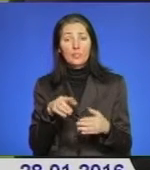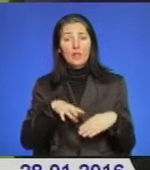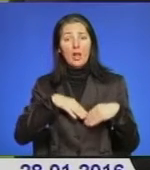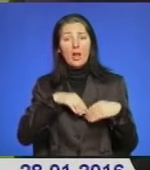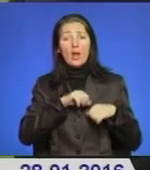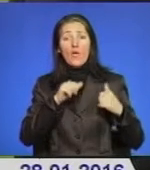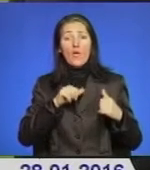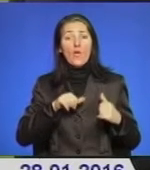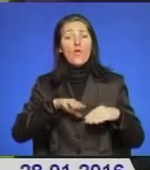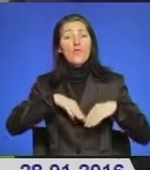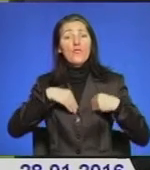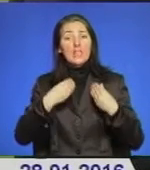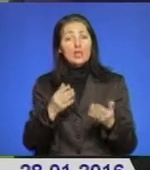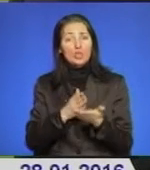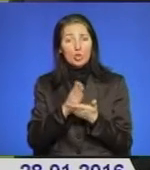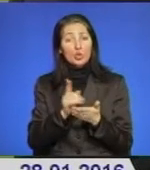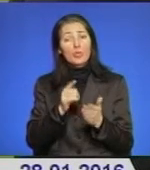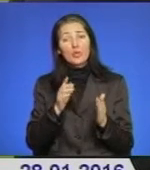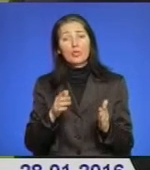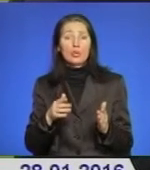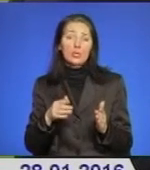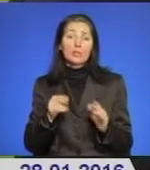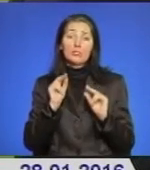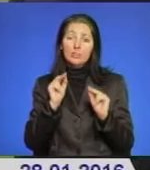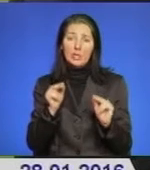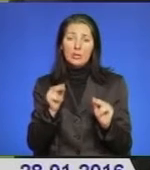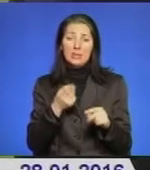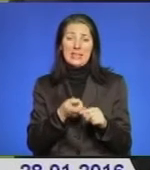відданості, скажімо так, службі і щодо порядності, це